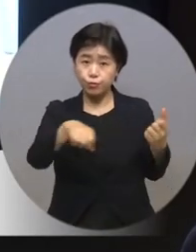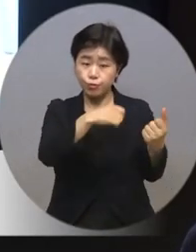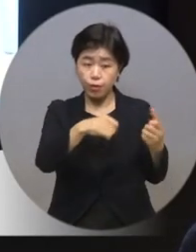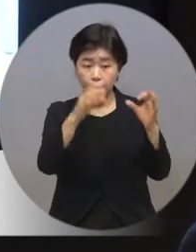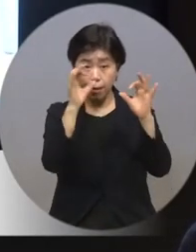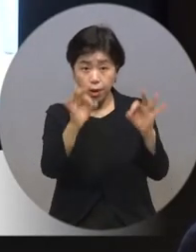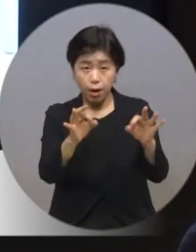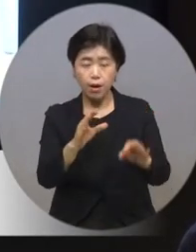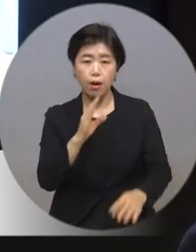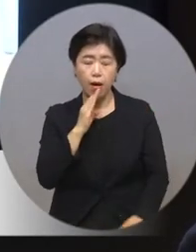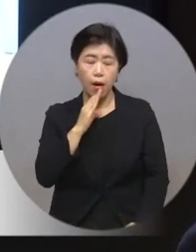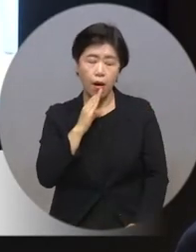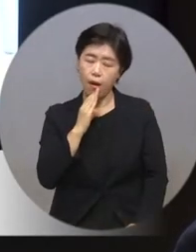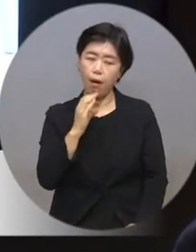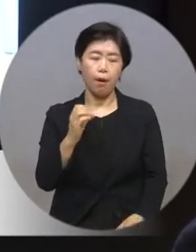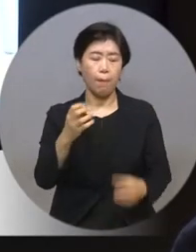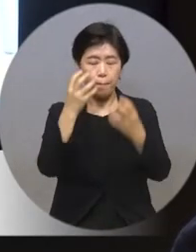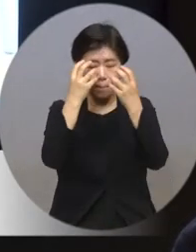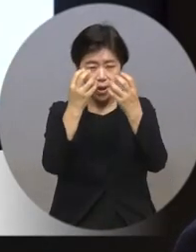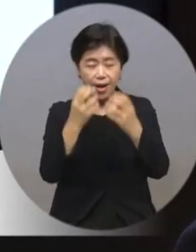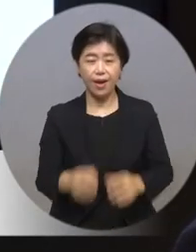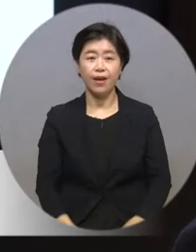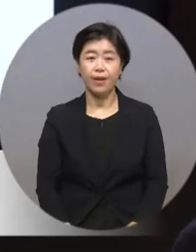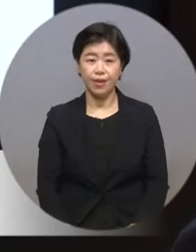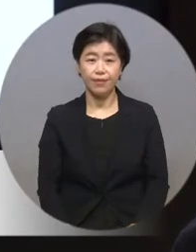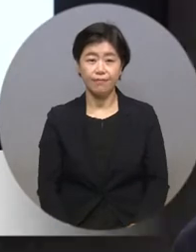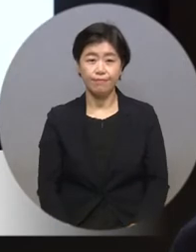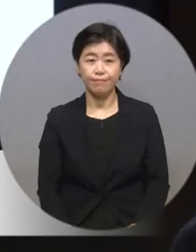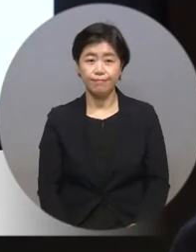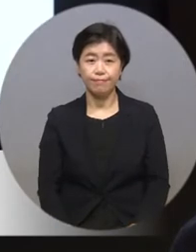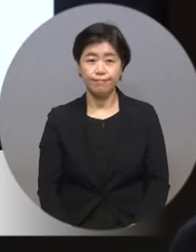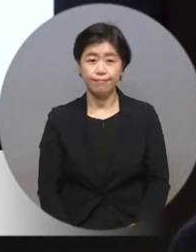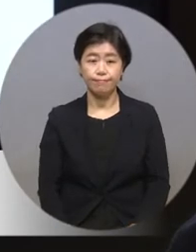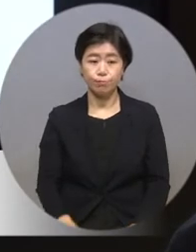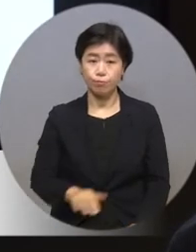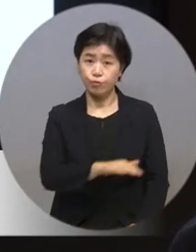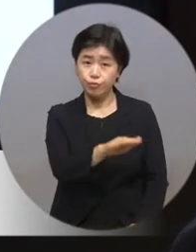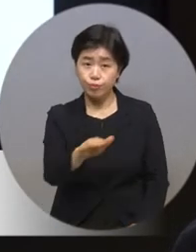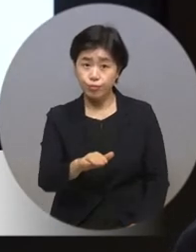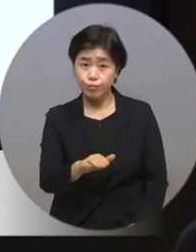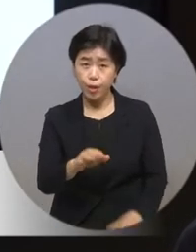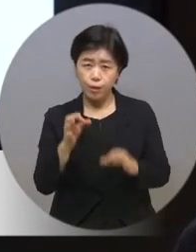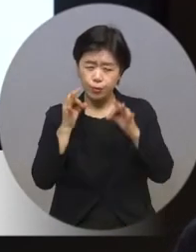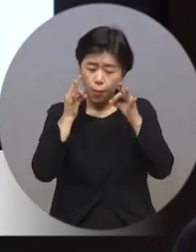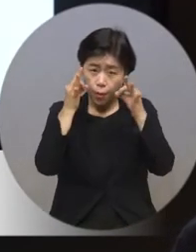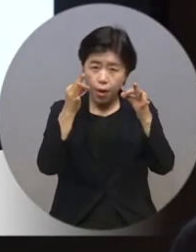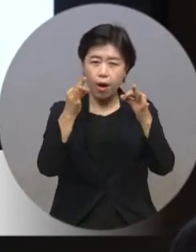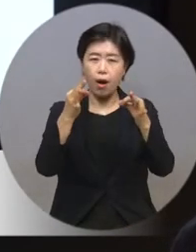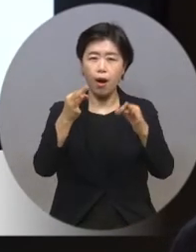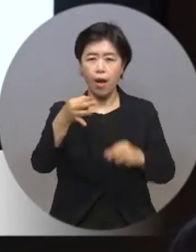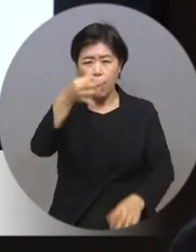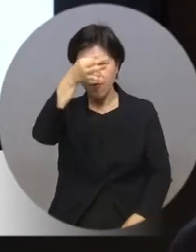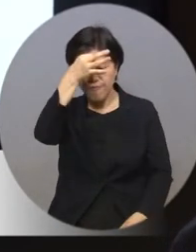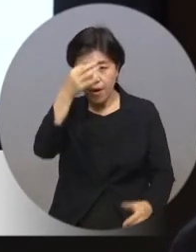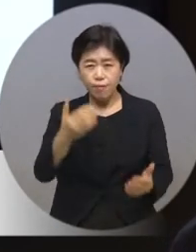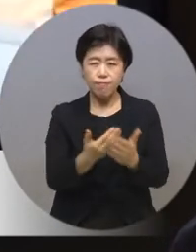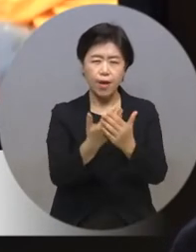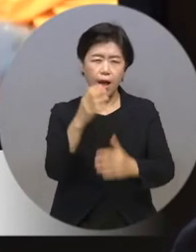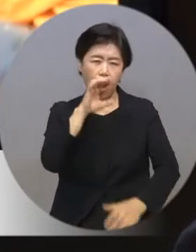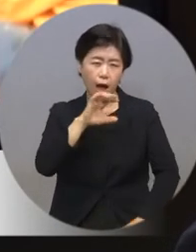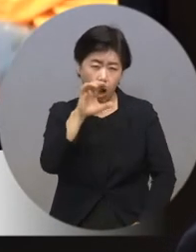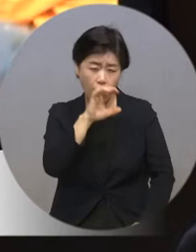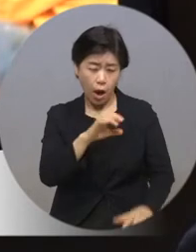정말 그 연주 실력에 깜짝 놀라실 겁니다. 그들이 그렇게 노력하고 또 실력을 갈고 닦는